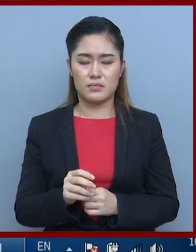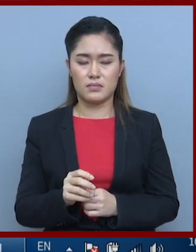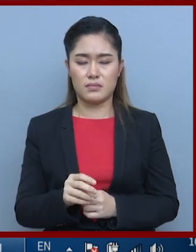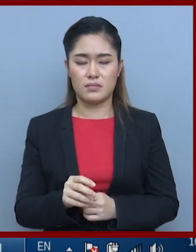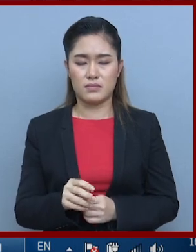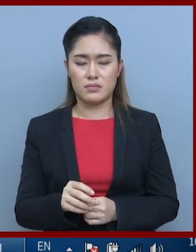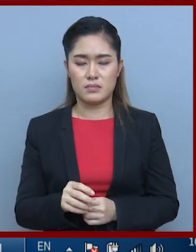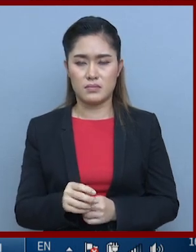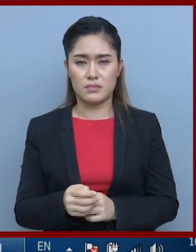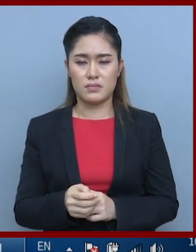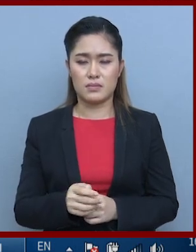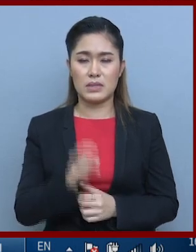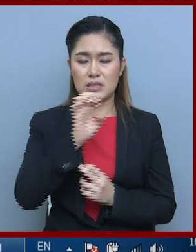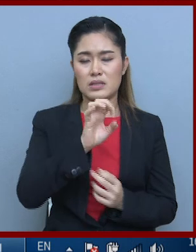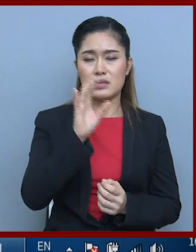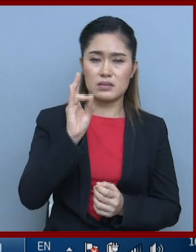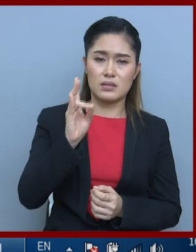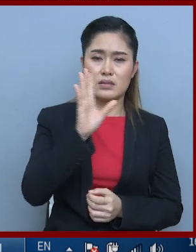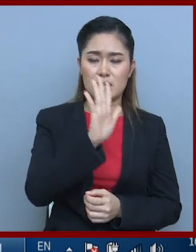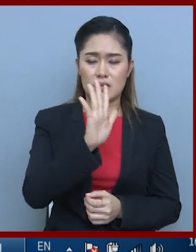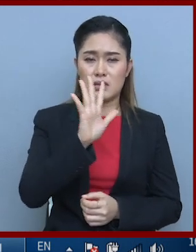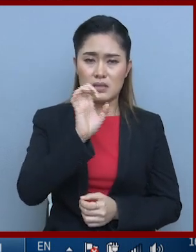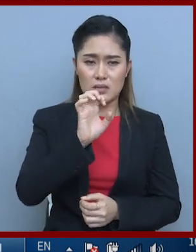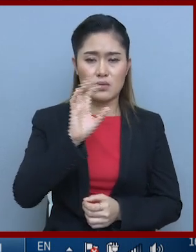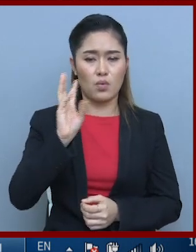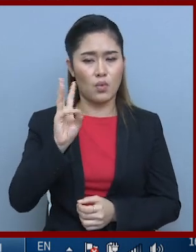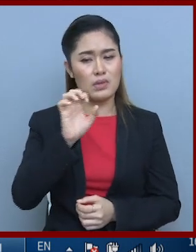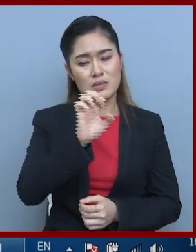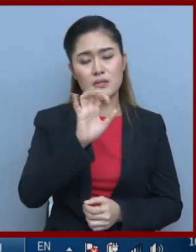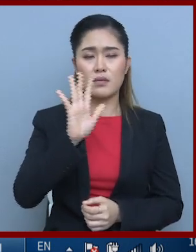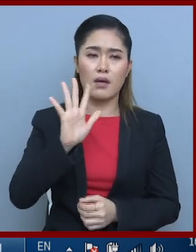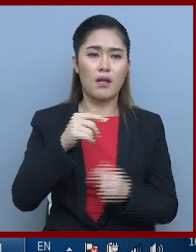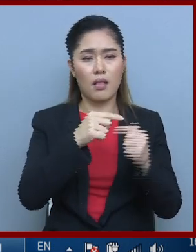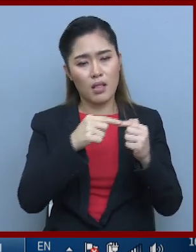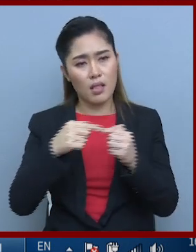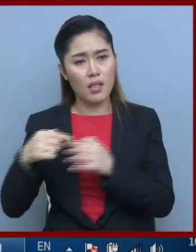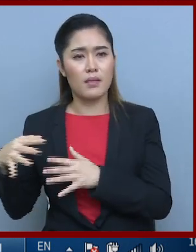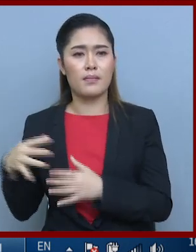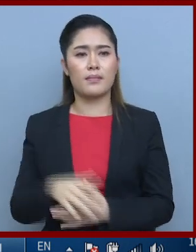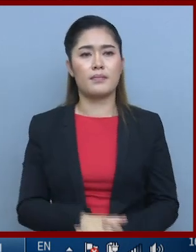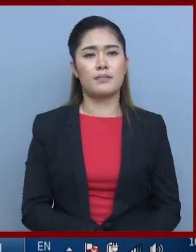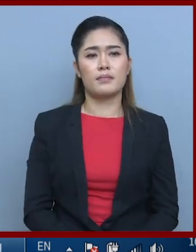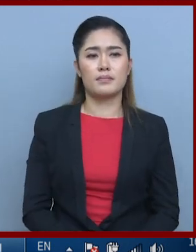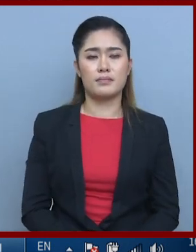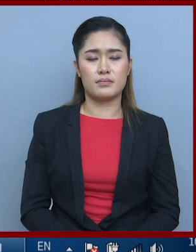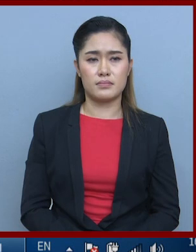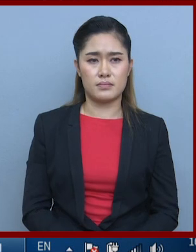หนึ่งB7 B6 B5 ไล่ไป B5